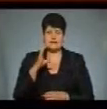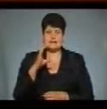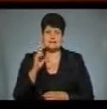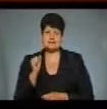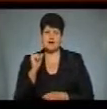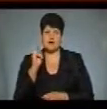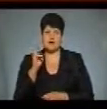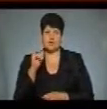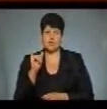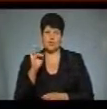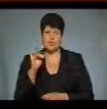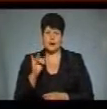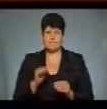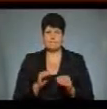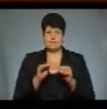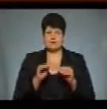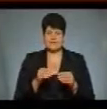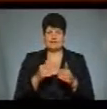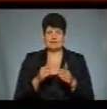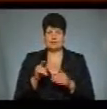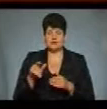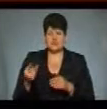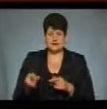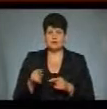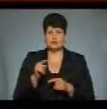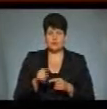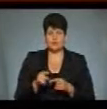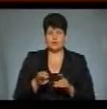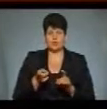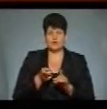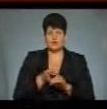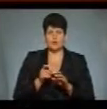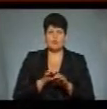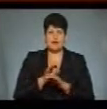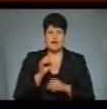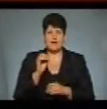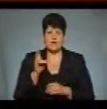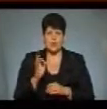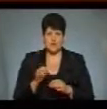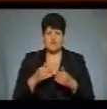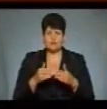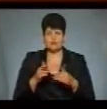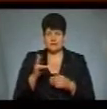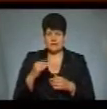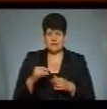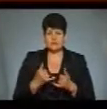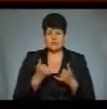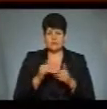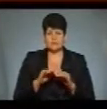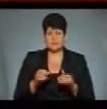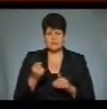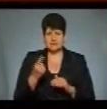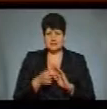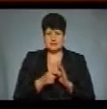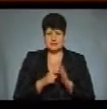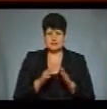Тернопільської 3-ї школи посадили її випускники. Таким чином вони долучилися до проекту «Ековипускний». Його для учнів 11